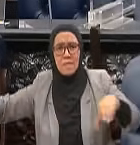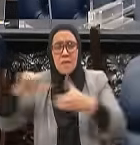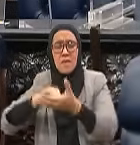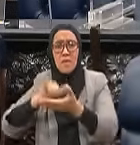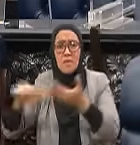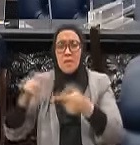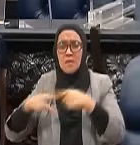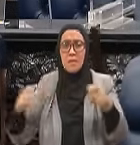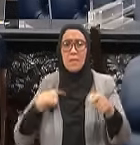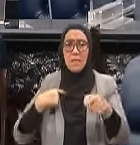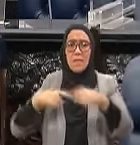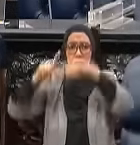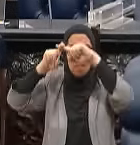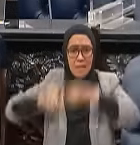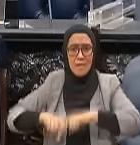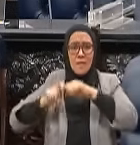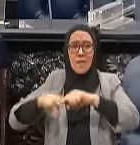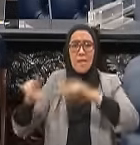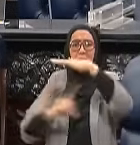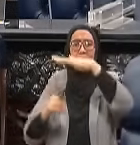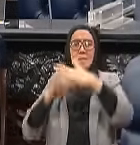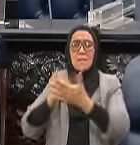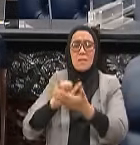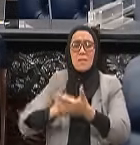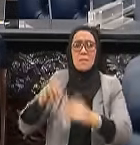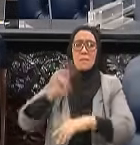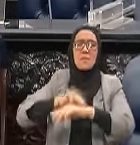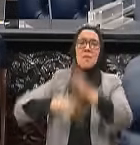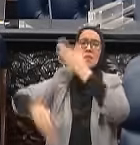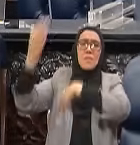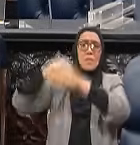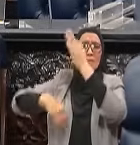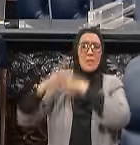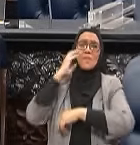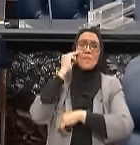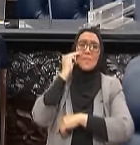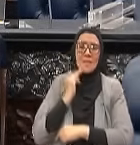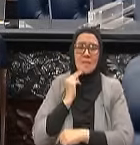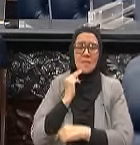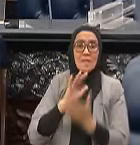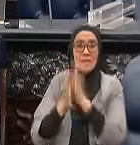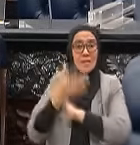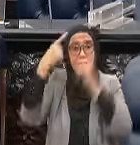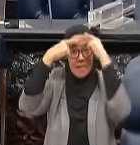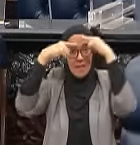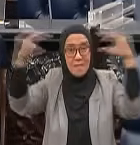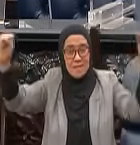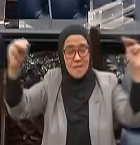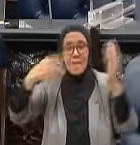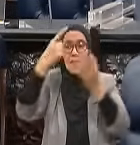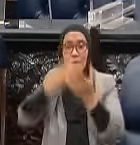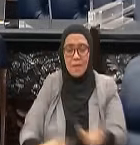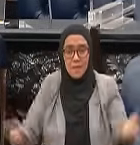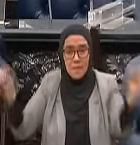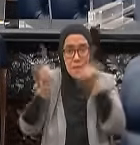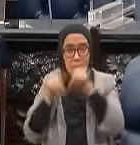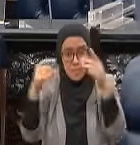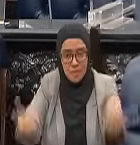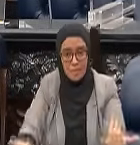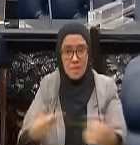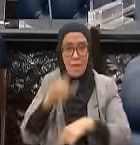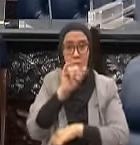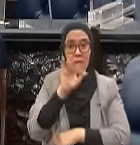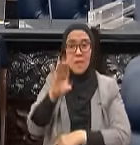ton menjadi pedoman three itu memang ada apa yang berlaku sekarang yang Muhammad gunakan soal